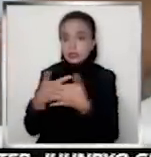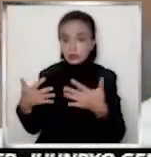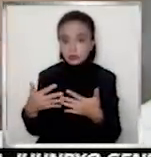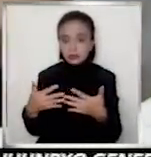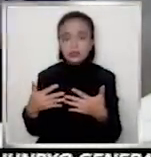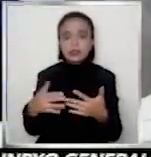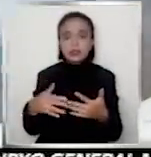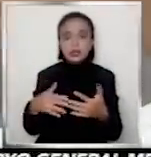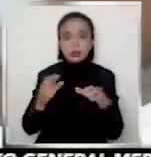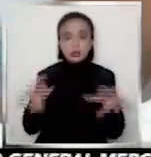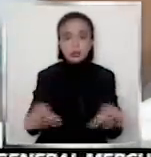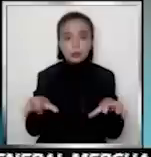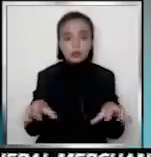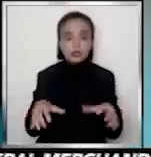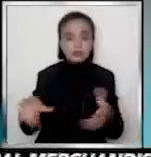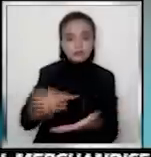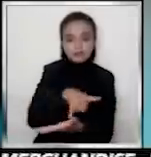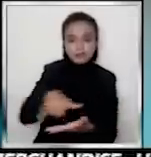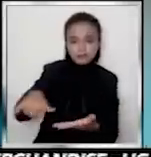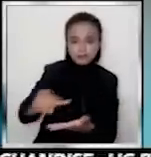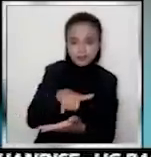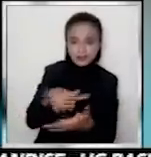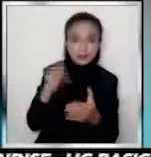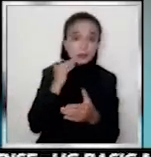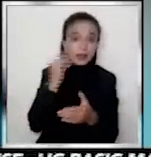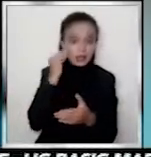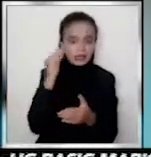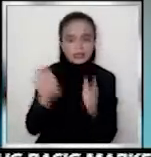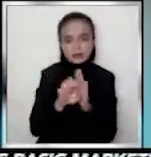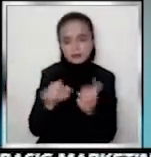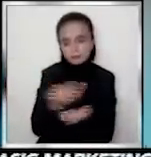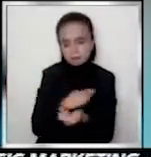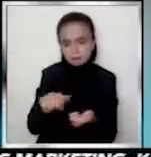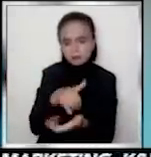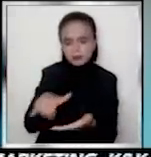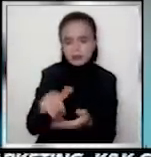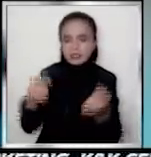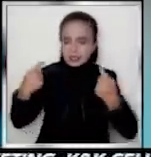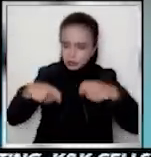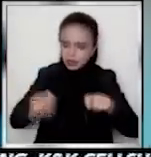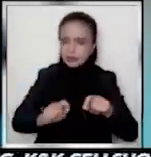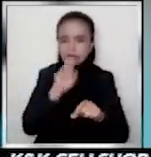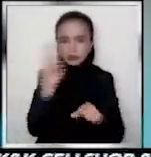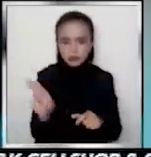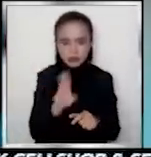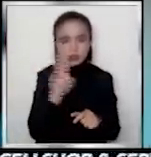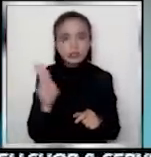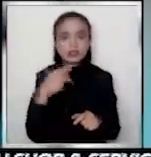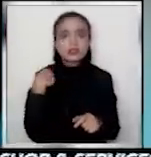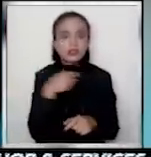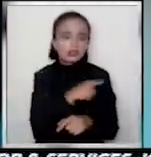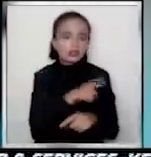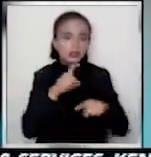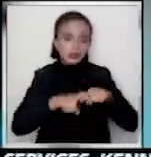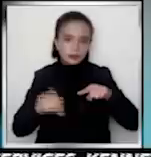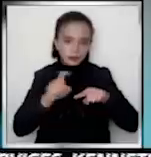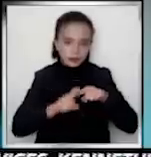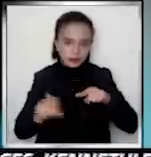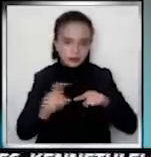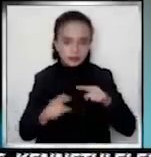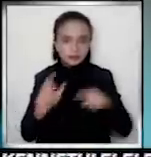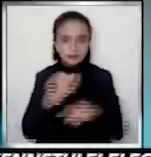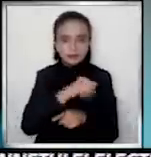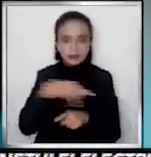ng pagpaplansya o paglalaba. Let's try to maximize the use of our electrical appliances